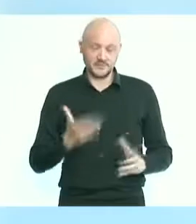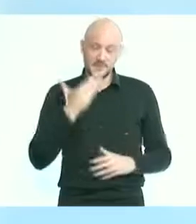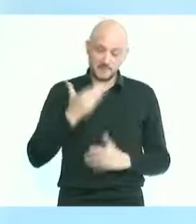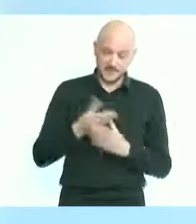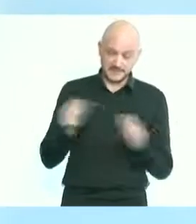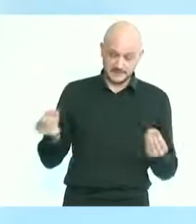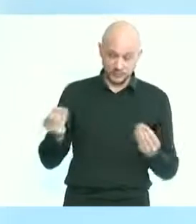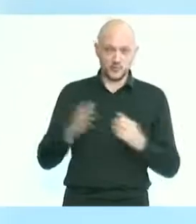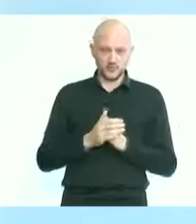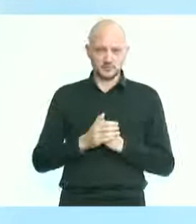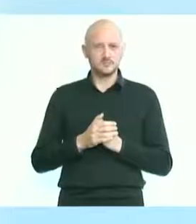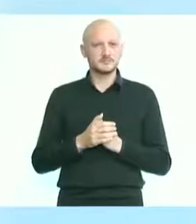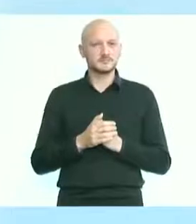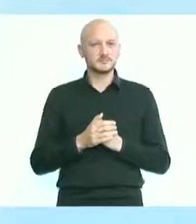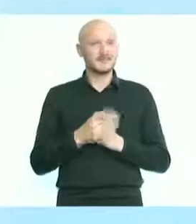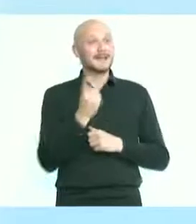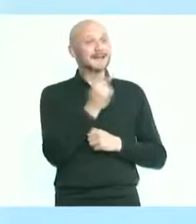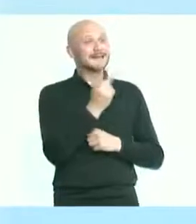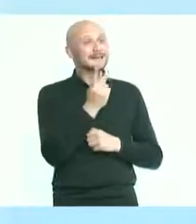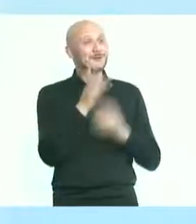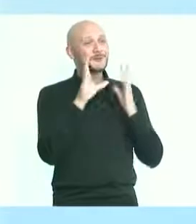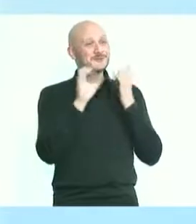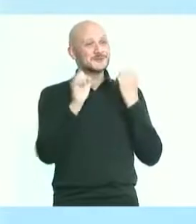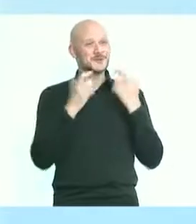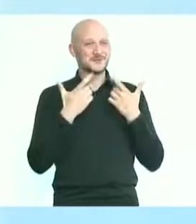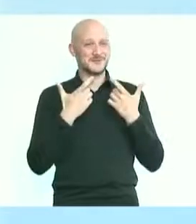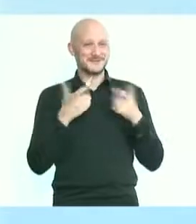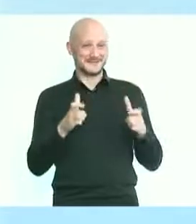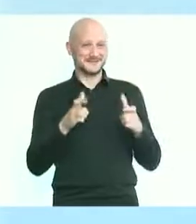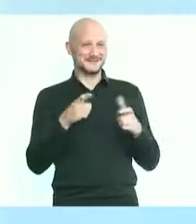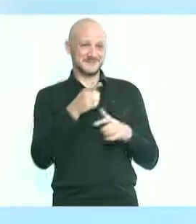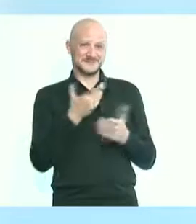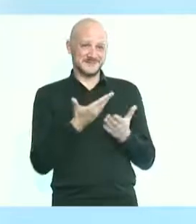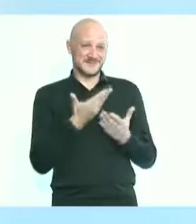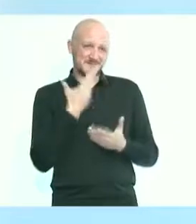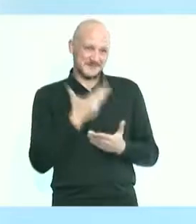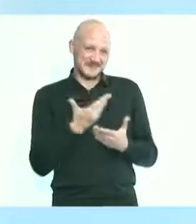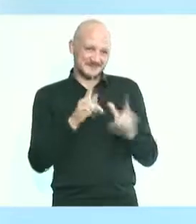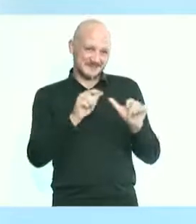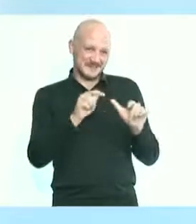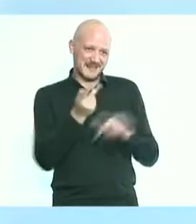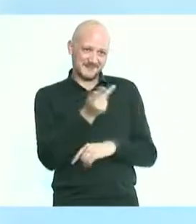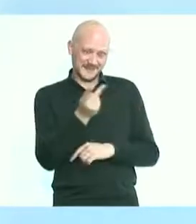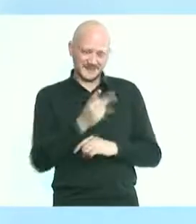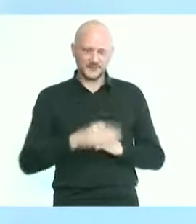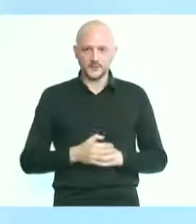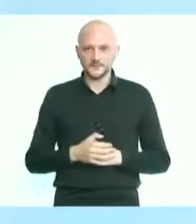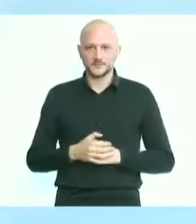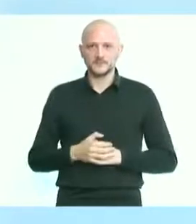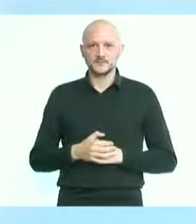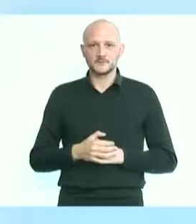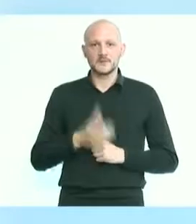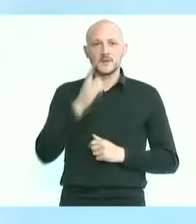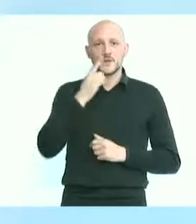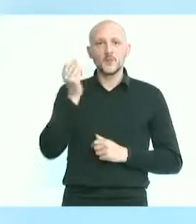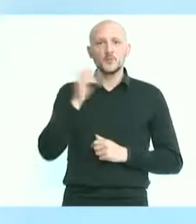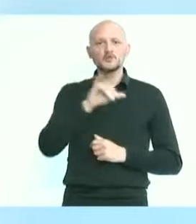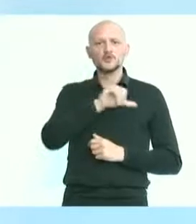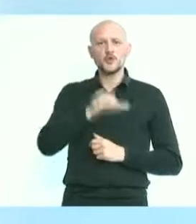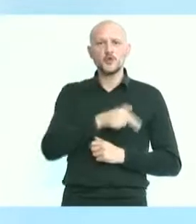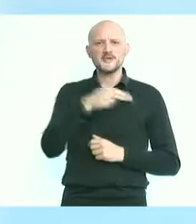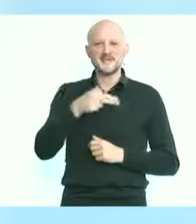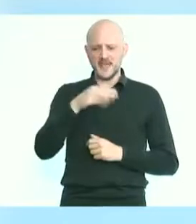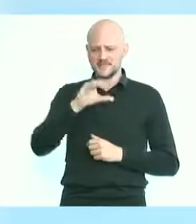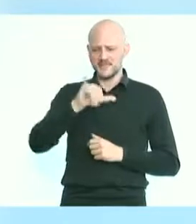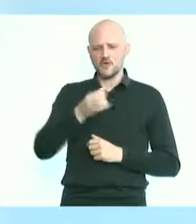et Selbasville, de nos deux jeunes ambassadrices, d'être venues aujourd'hui. Monsieur Jondot, Yann Jondot, qui est